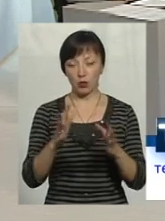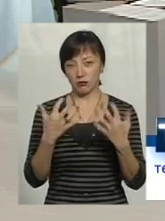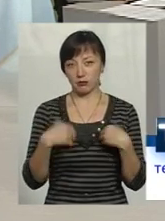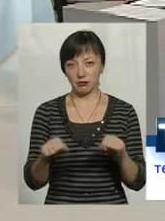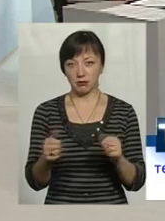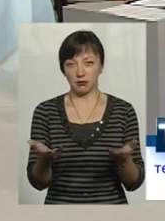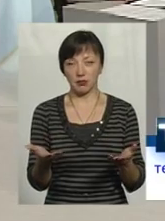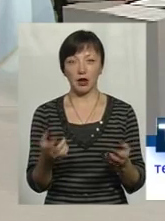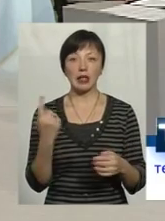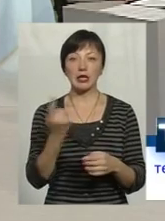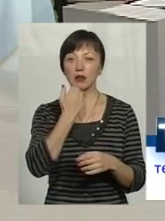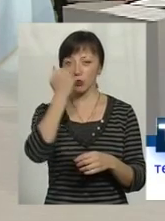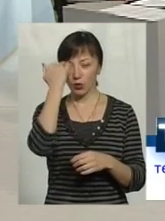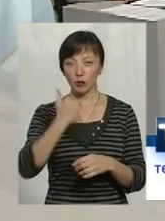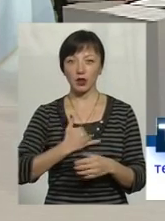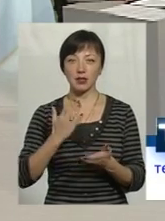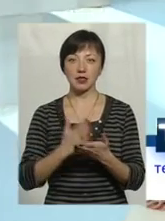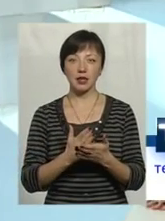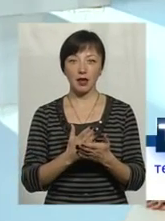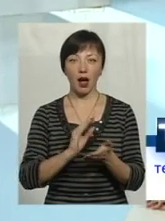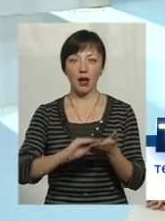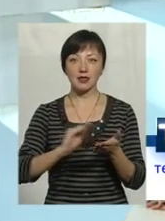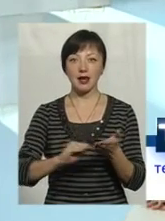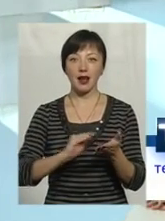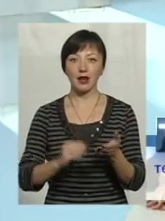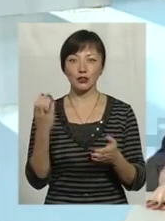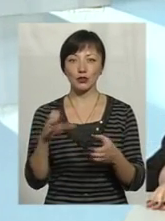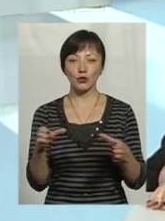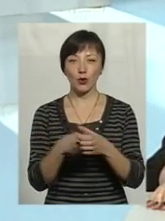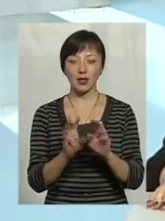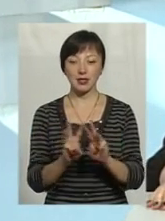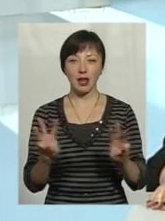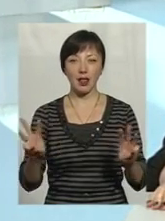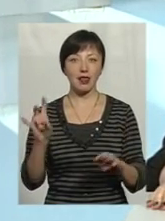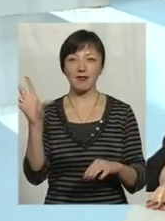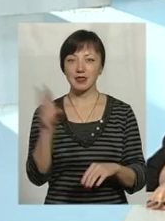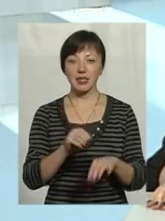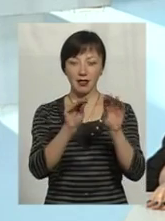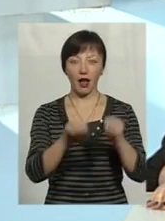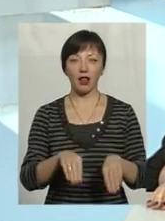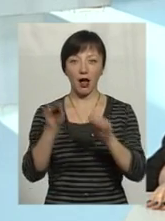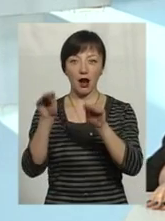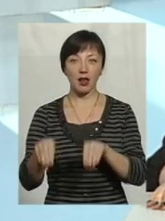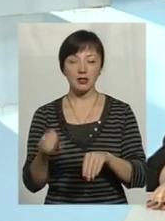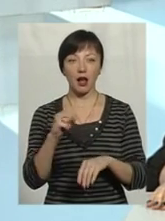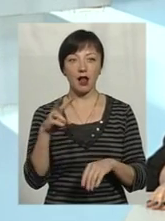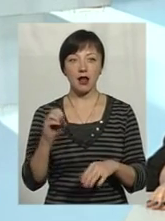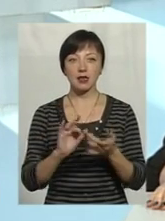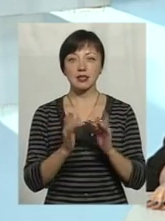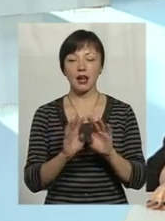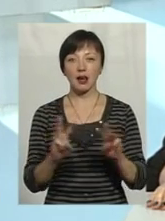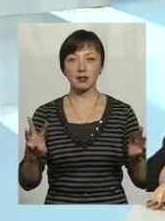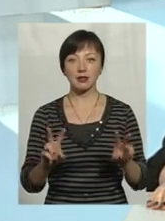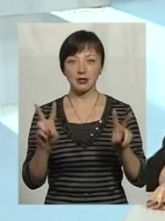забравши. Єдина от подяка, в нас є канцелярська сотня, дуже такий унікальний сайт, там, на жаль, не всі є декларації, але сайт